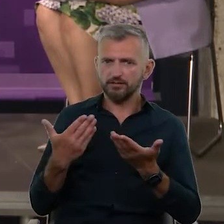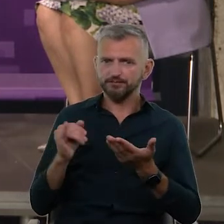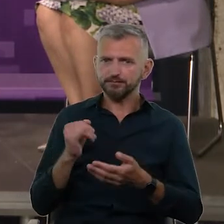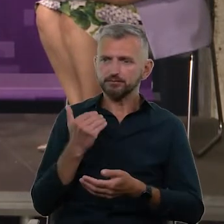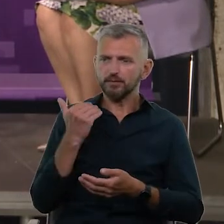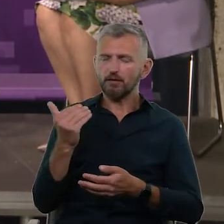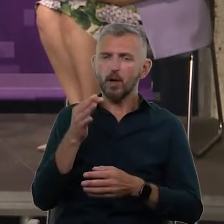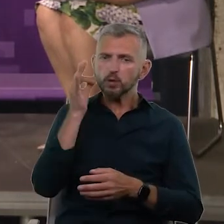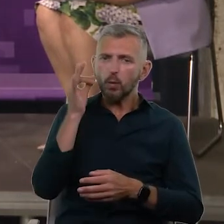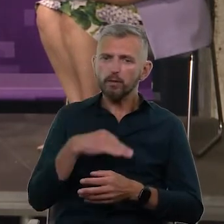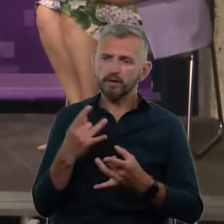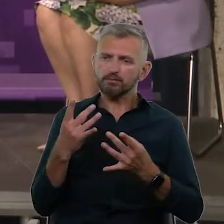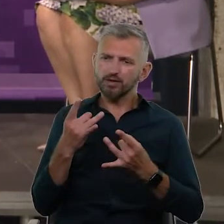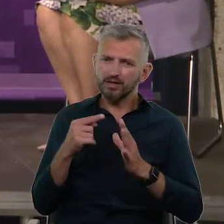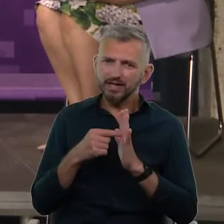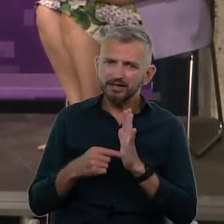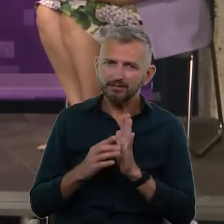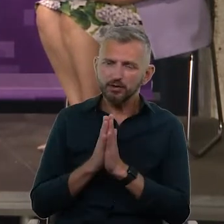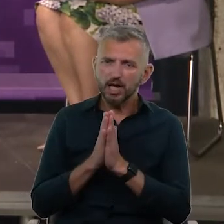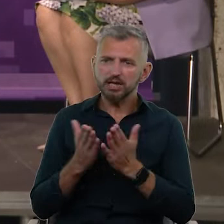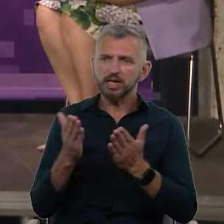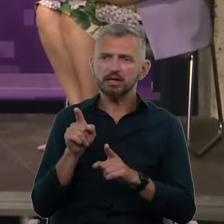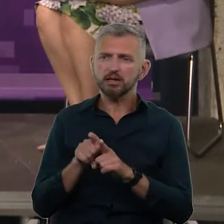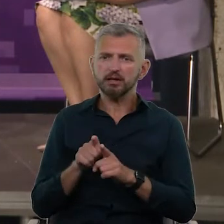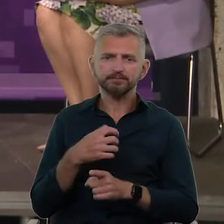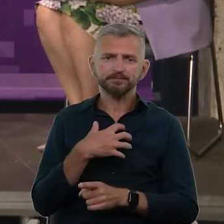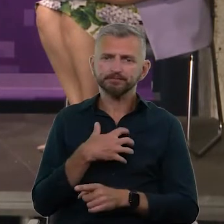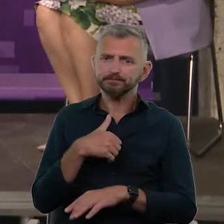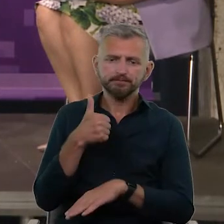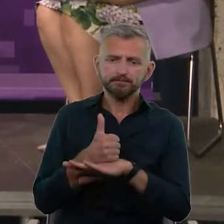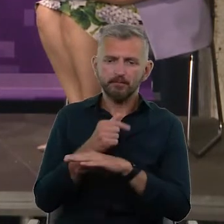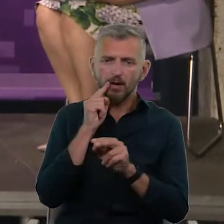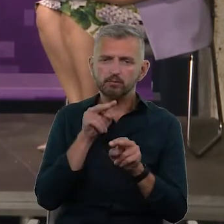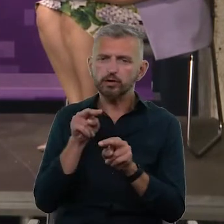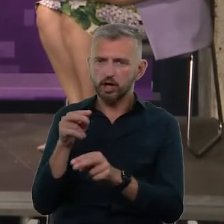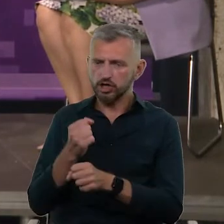ваш досвід, поділіться, будь ласка, от які такі ключові спостереження в роботі,